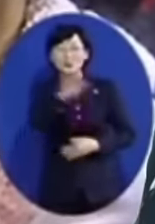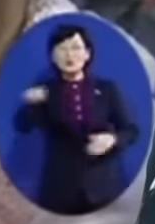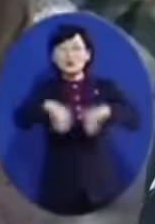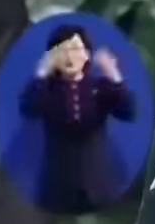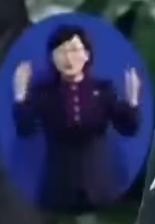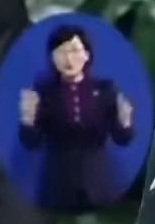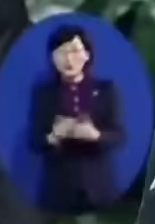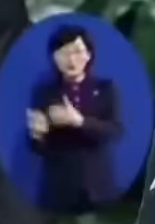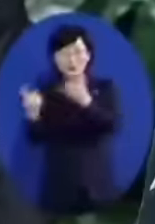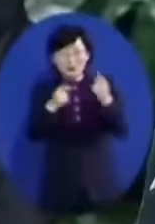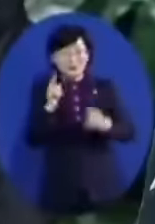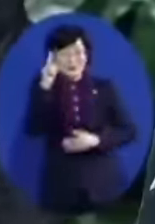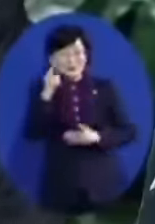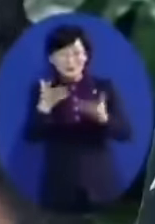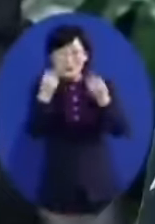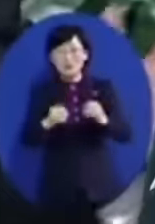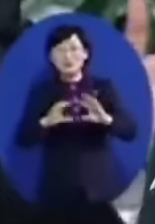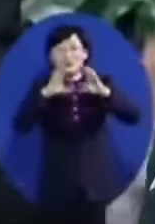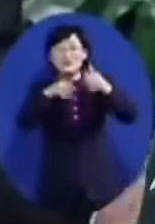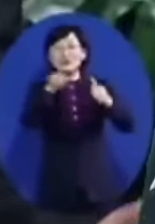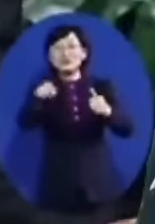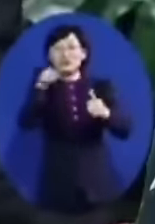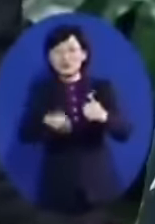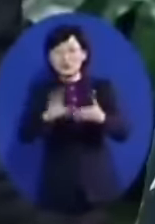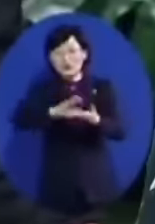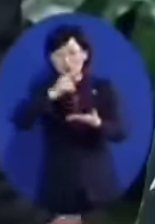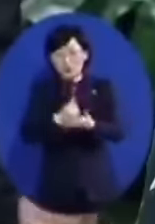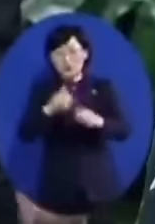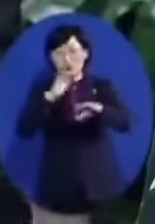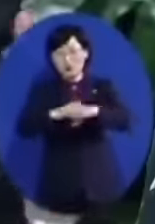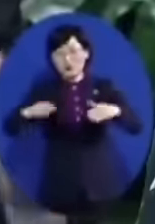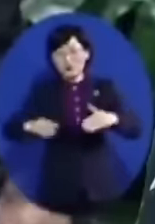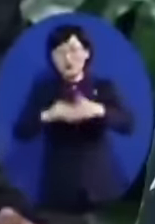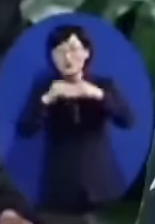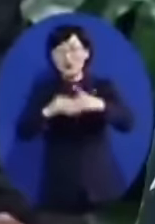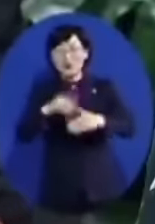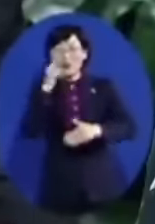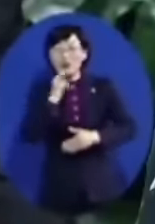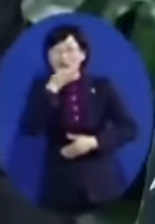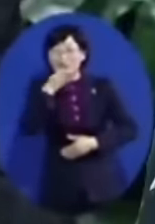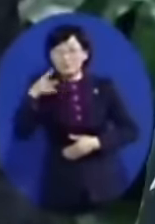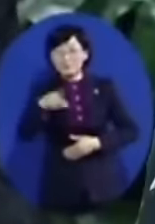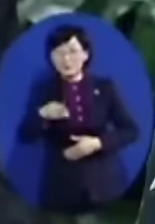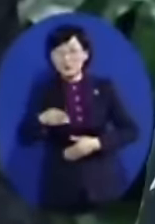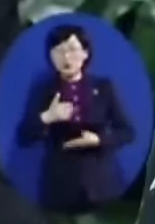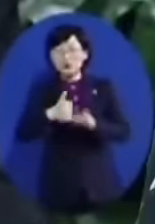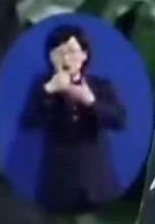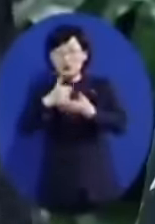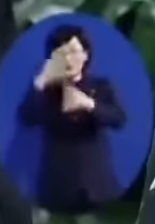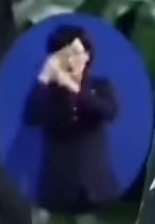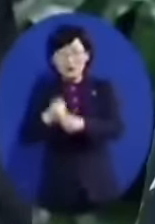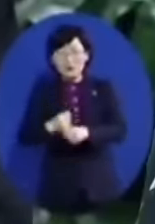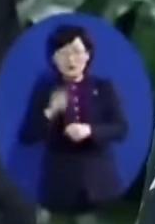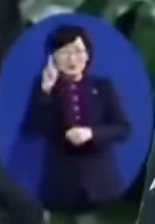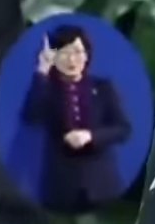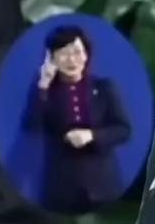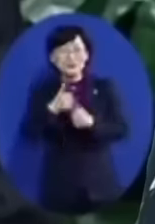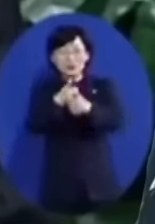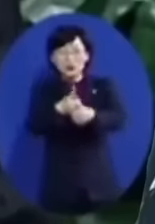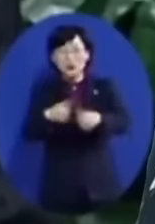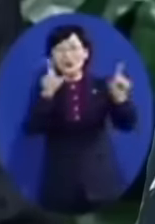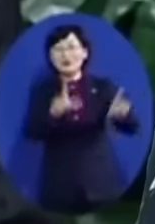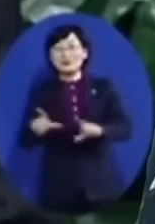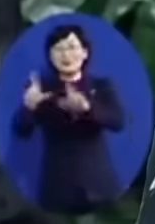이 스트레스 많은 세상에서 그리스도와 손을 잡고 탐욕을 저버리고 주님께 의지해서 스트레스를 이기고